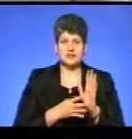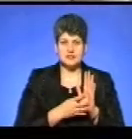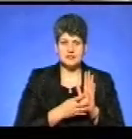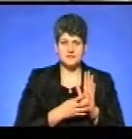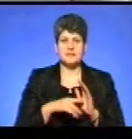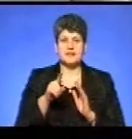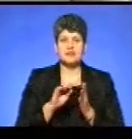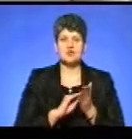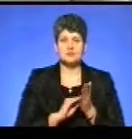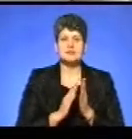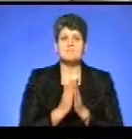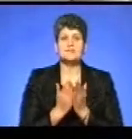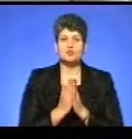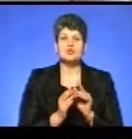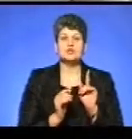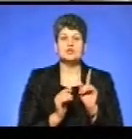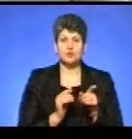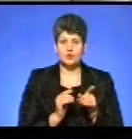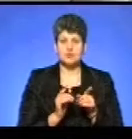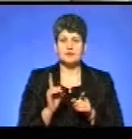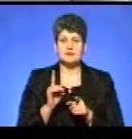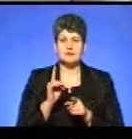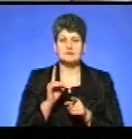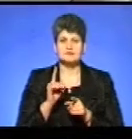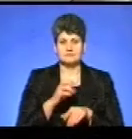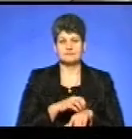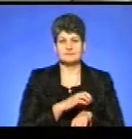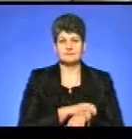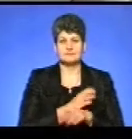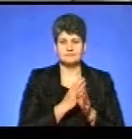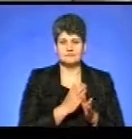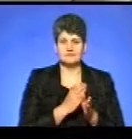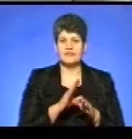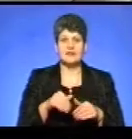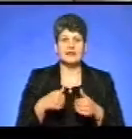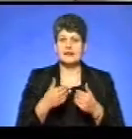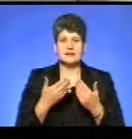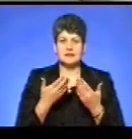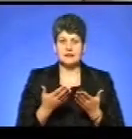пише підручник, той, що, скажімо, совдепівський, він не дає тої,